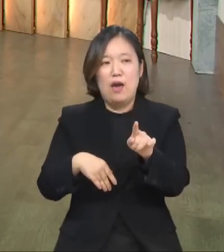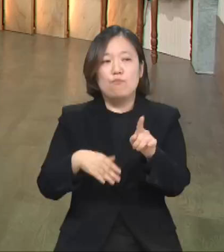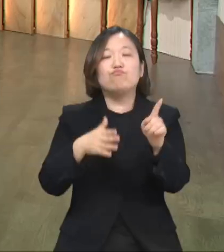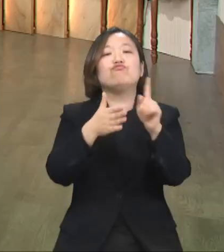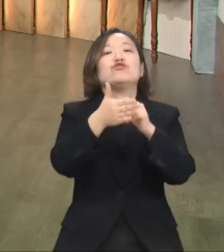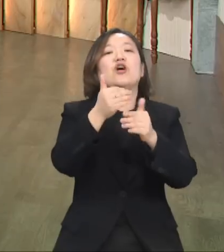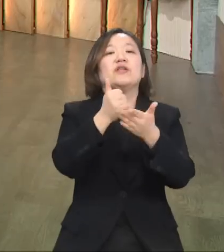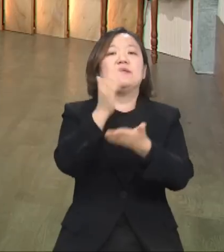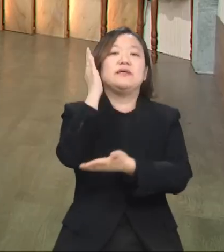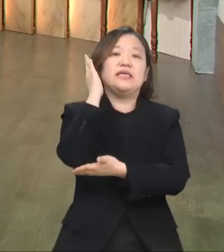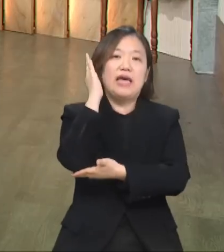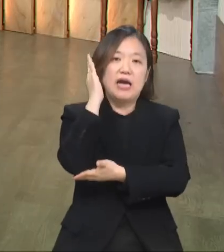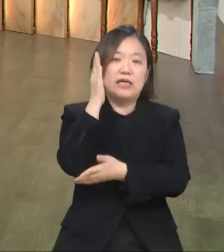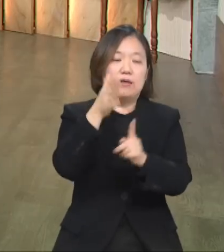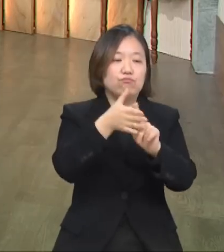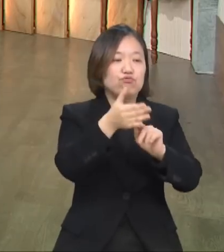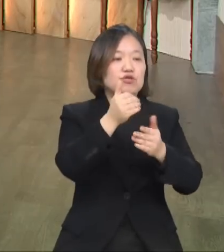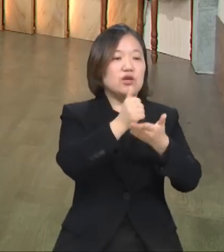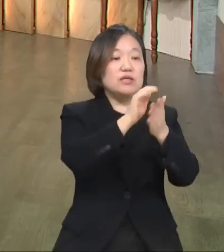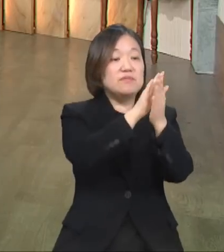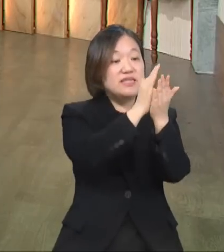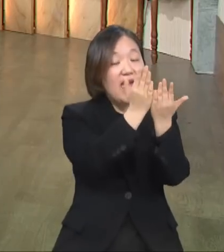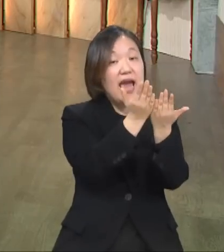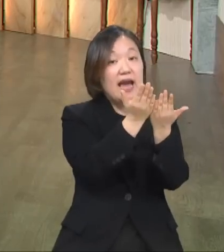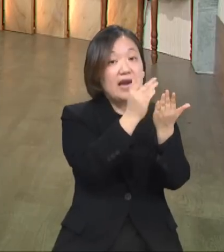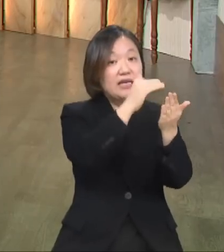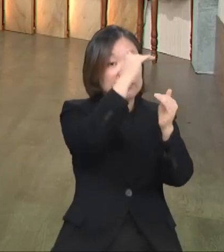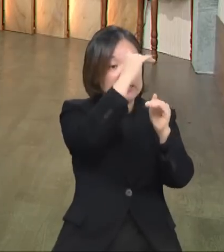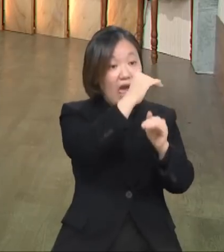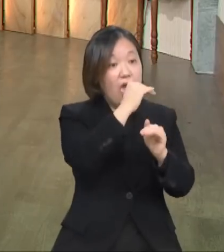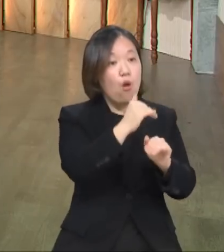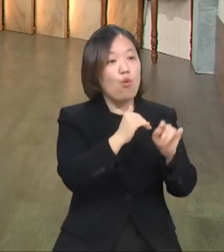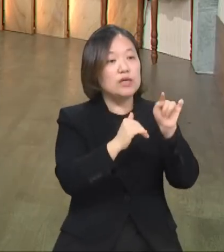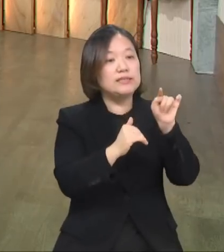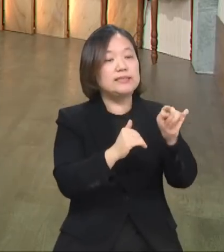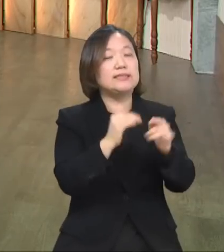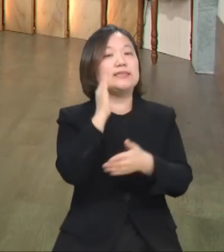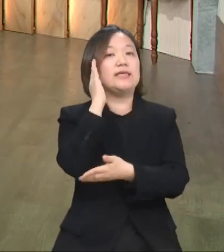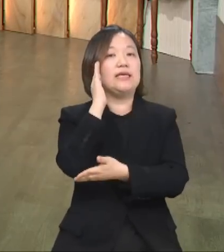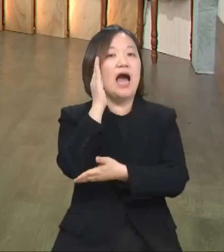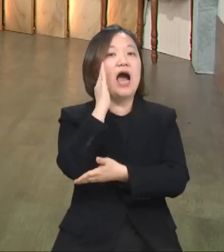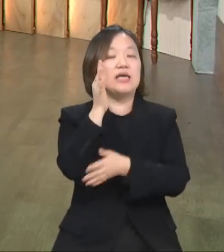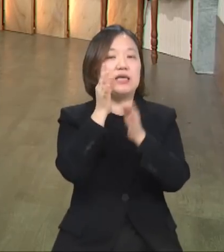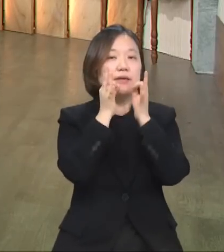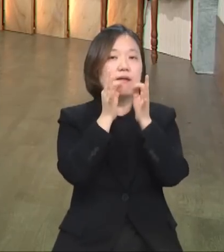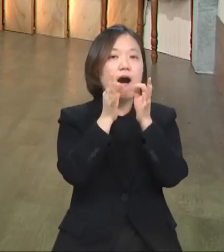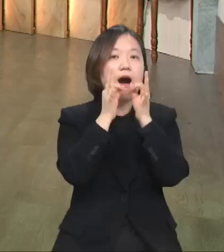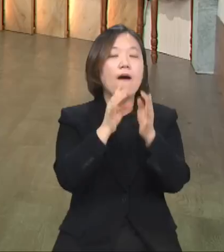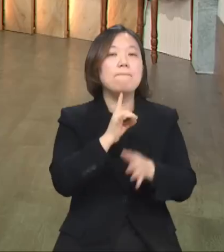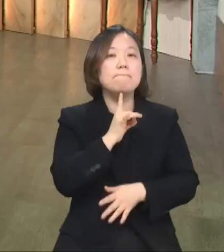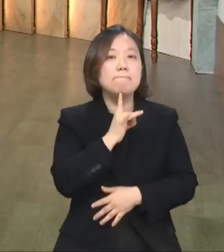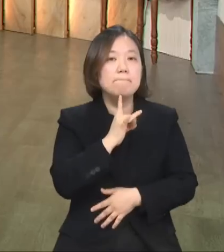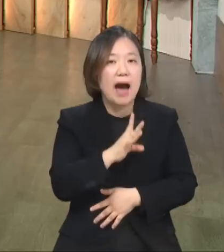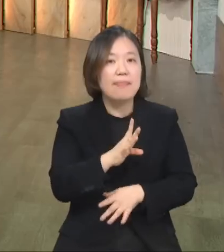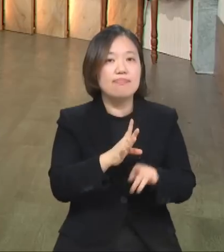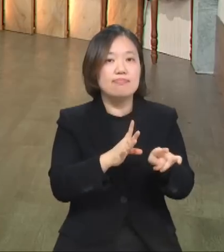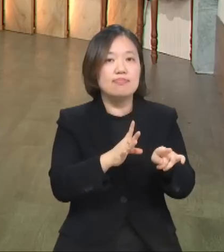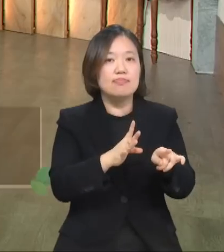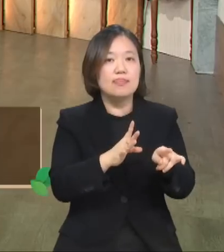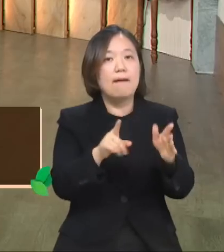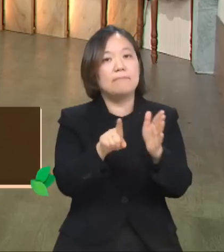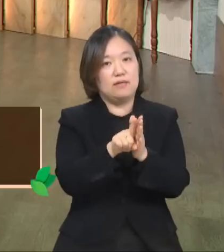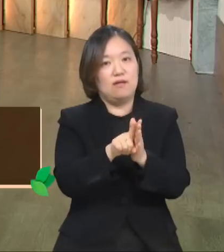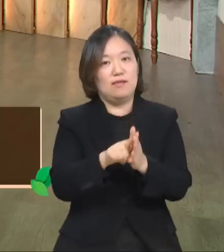부처님 경전에 근거를 들고 우리가 올바르게 닦아야 됩니다 우리 주변에 보면